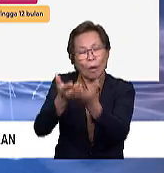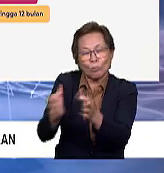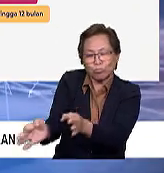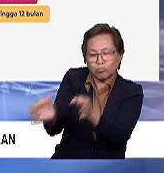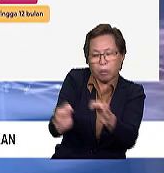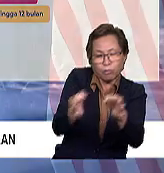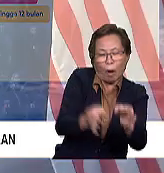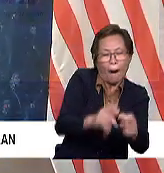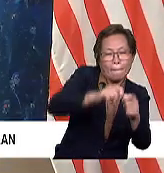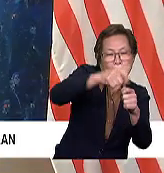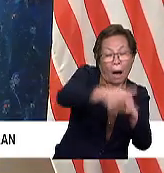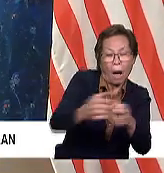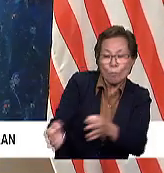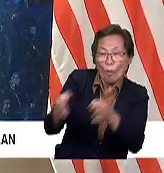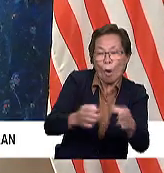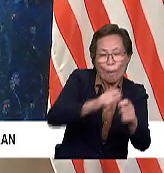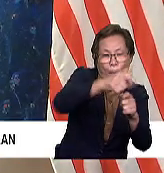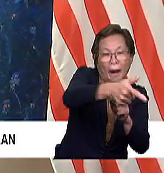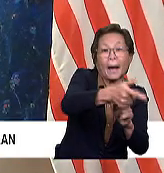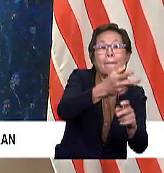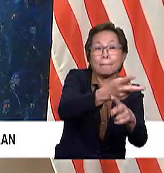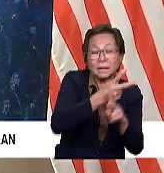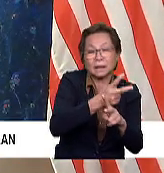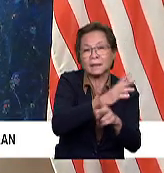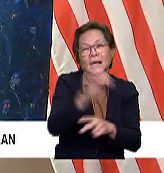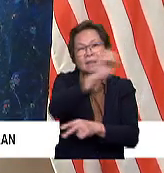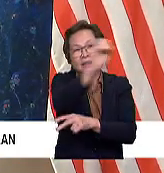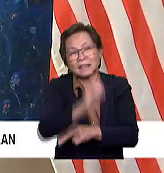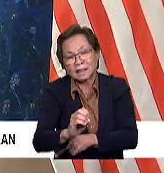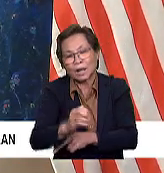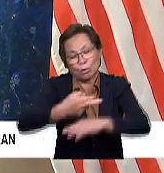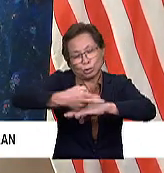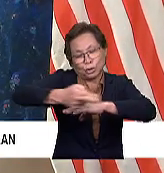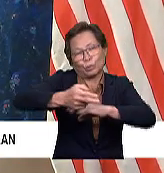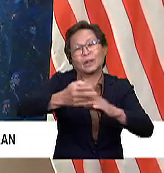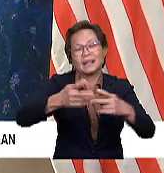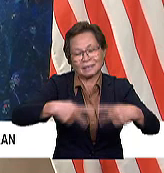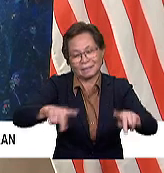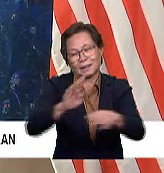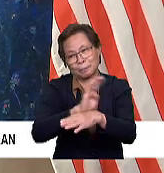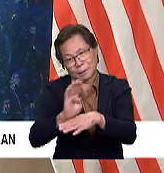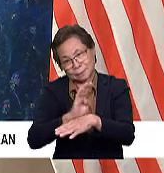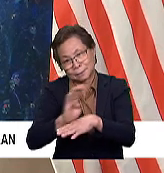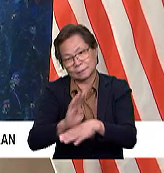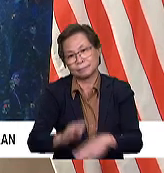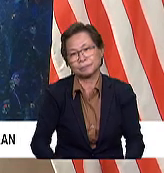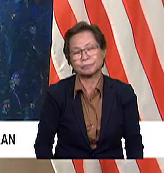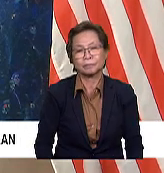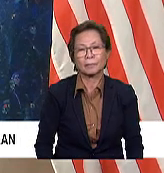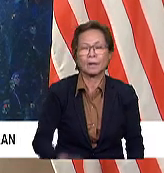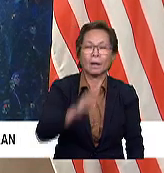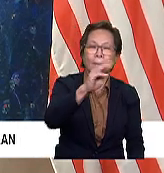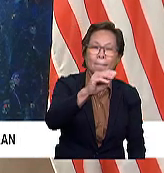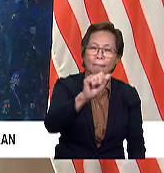penangguhan badan balik pinjaman serta discount sewa premis perniagaan Hai PH